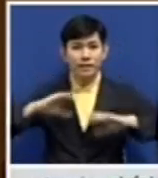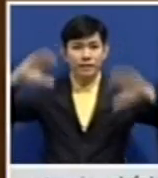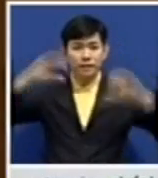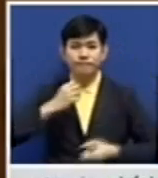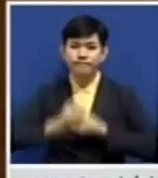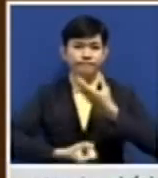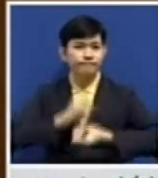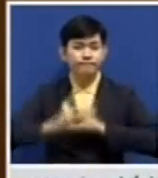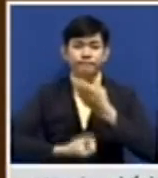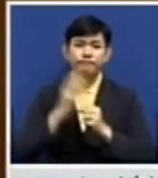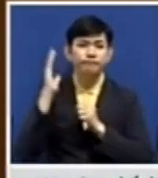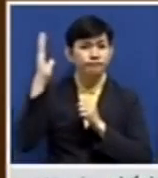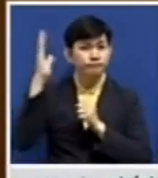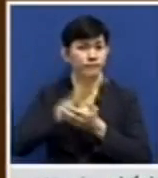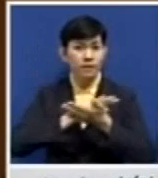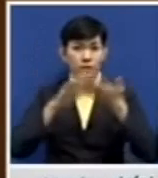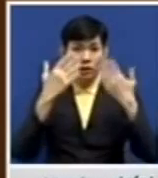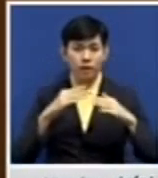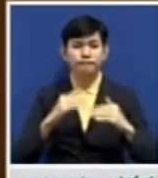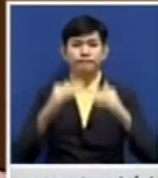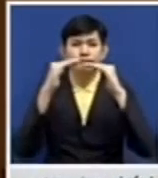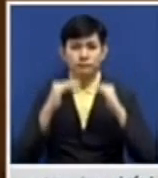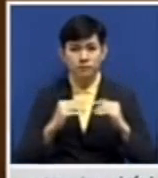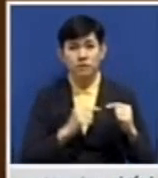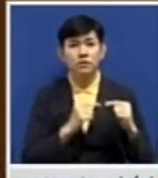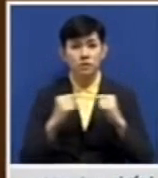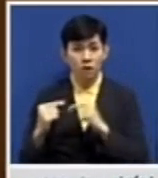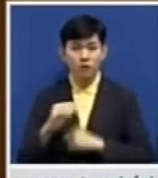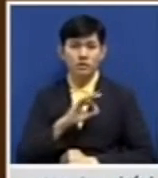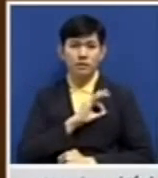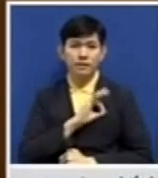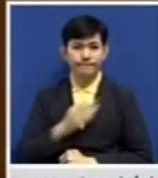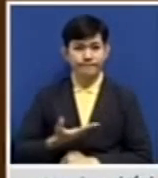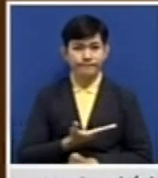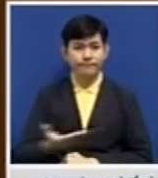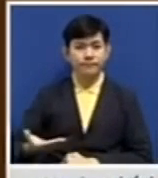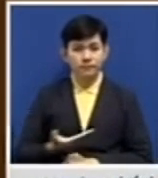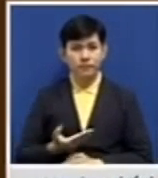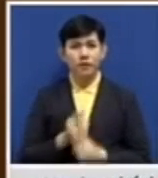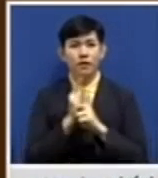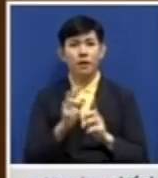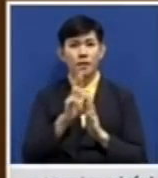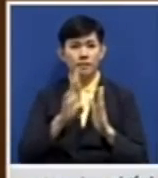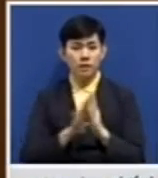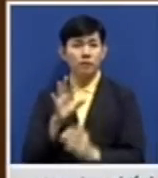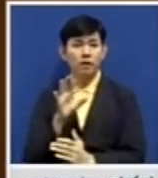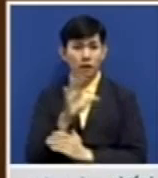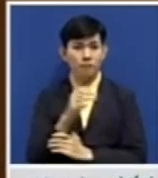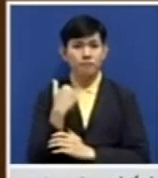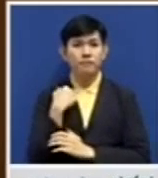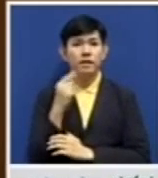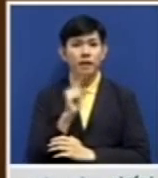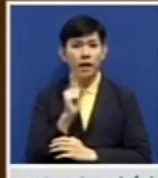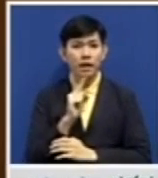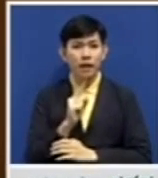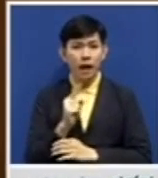ปรายแล้วต่อไปก็จะเป็นภาระของสมาชิกนะครับ ซึ่งตามข้อบังคับนั้นก็จะมีการอภิปรายส